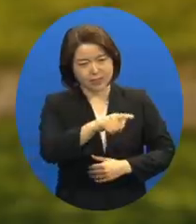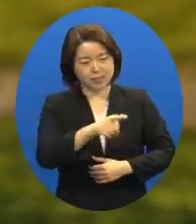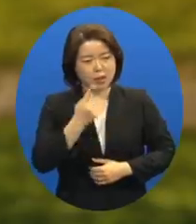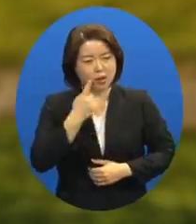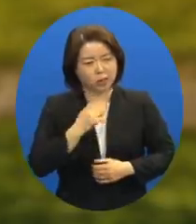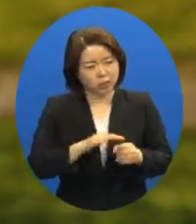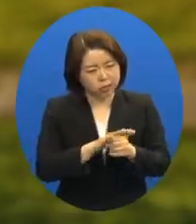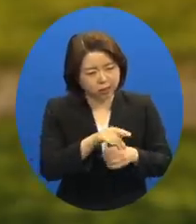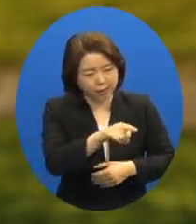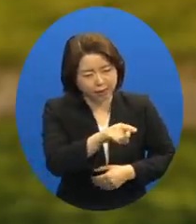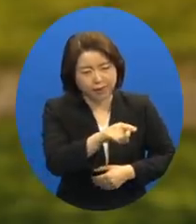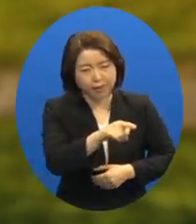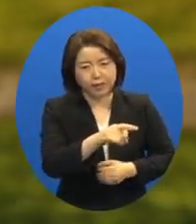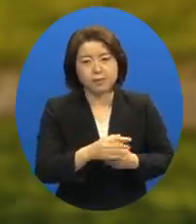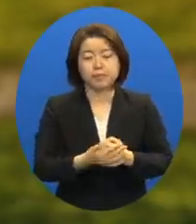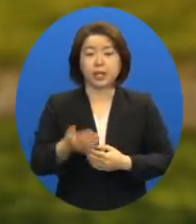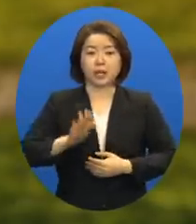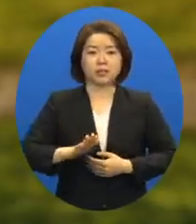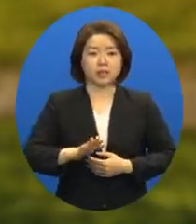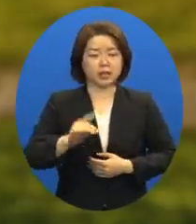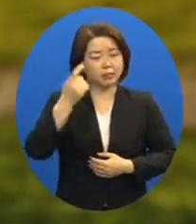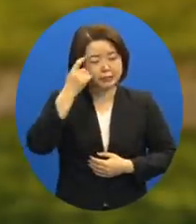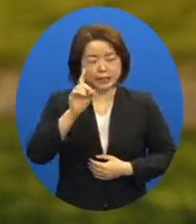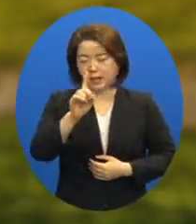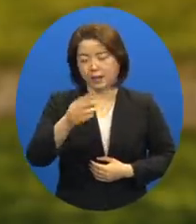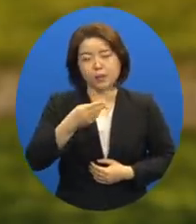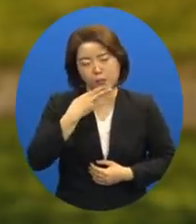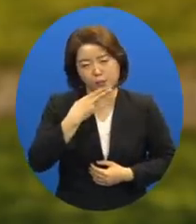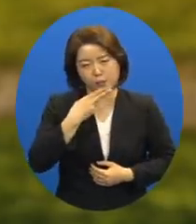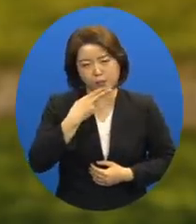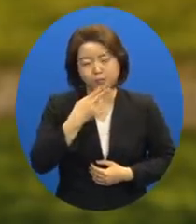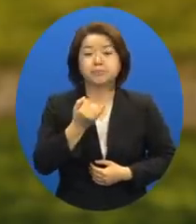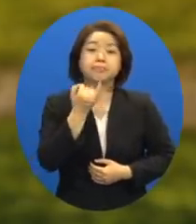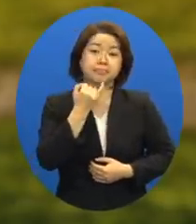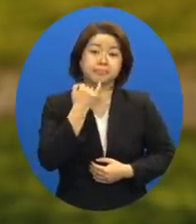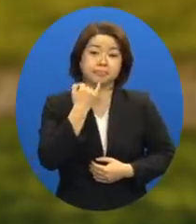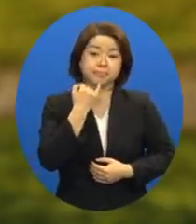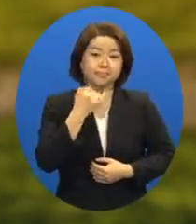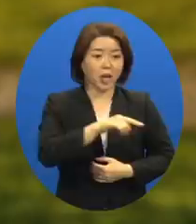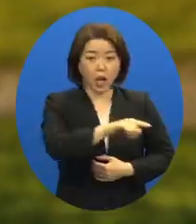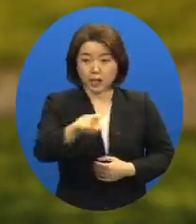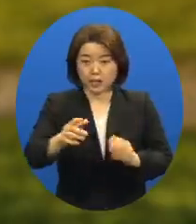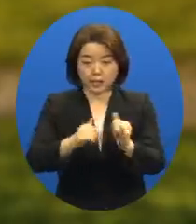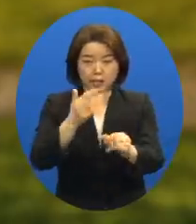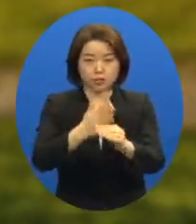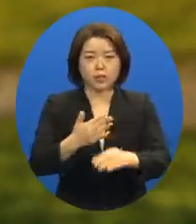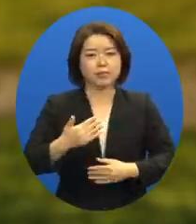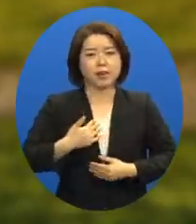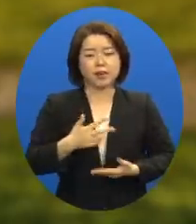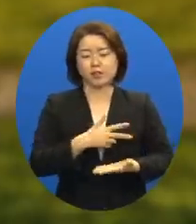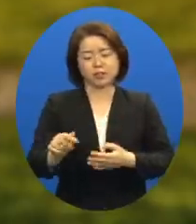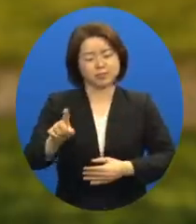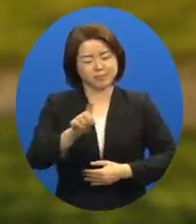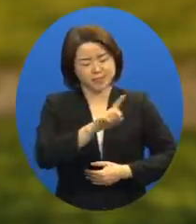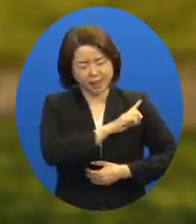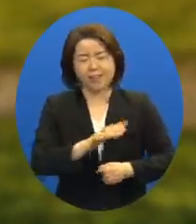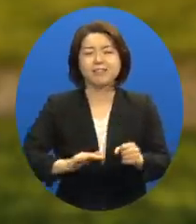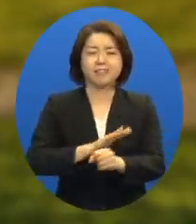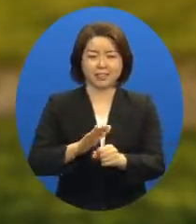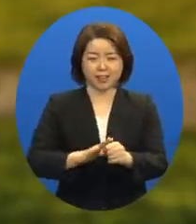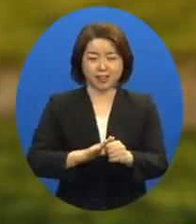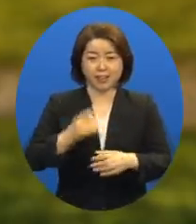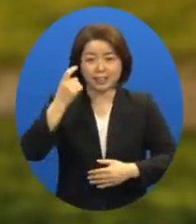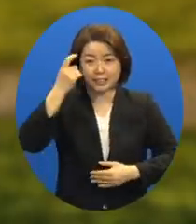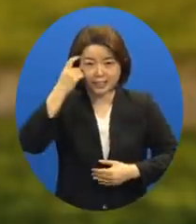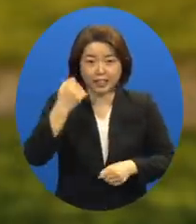부러워했을 텐데 전혀 그런 생각이 들지 않고 괜찮아, 이들 중에 내가 주님을 제일 사랑하니까 하는